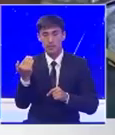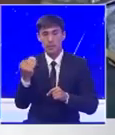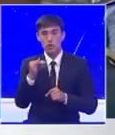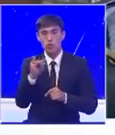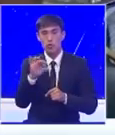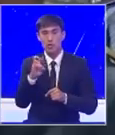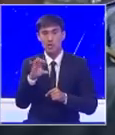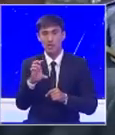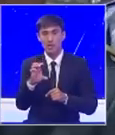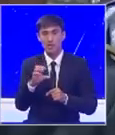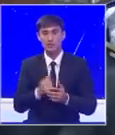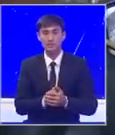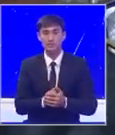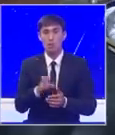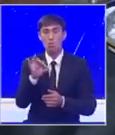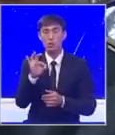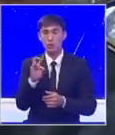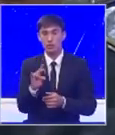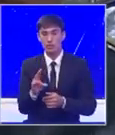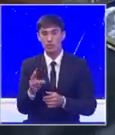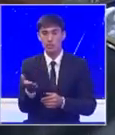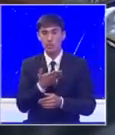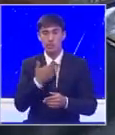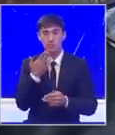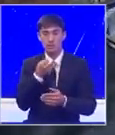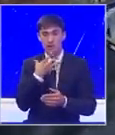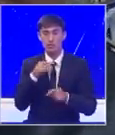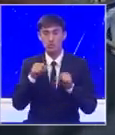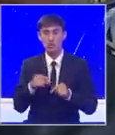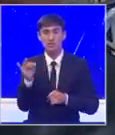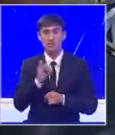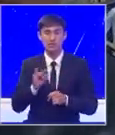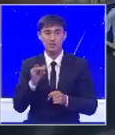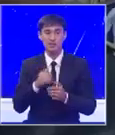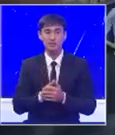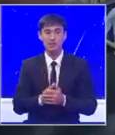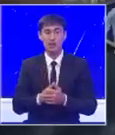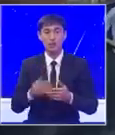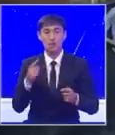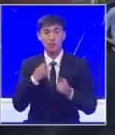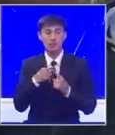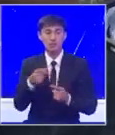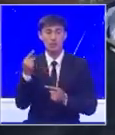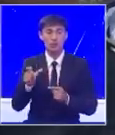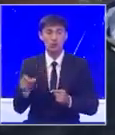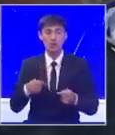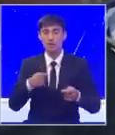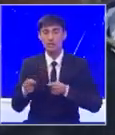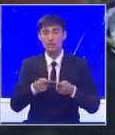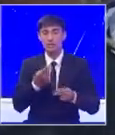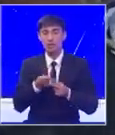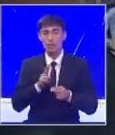ЮИТ «Балдаурен». Нам тут очень сильно нравится, тут очень интересно. Позитивные люди, вожатые